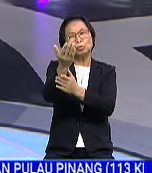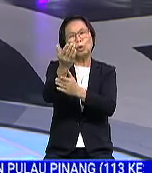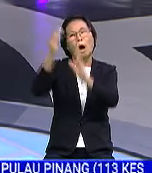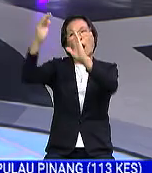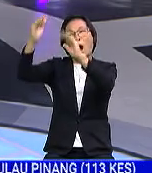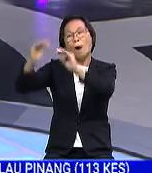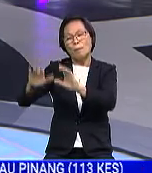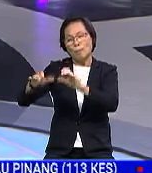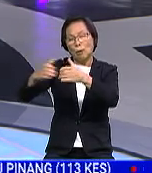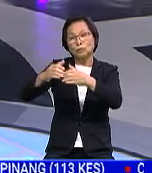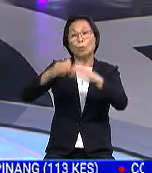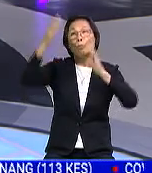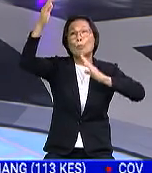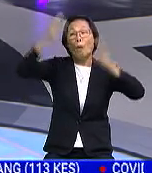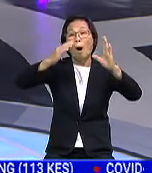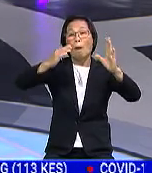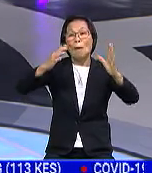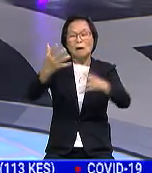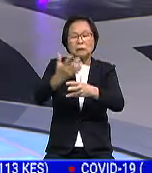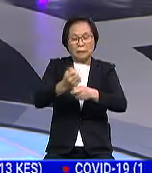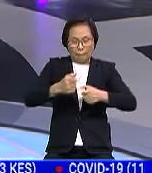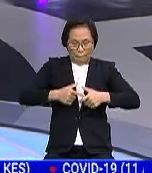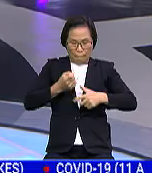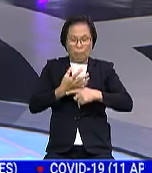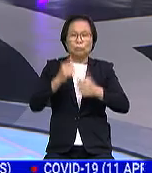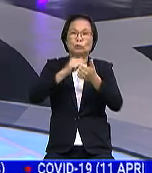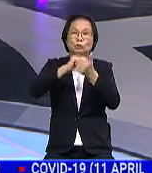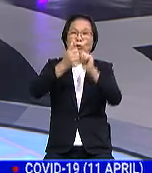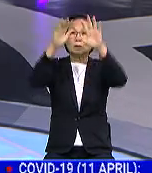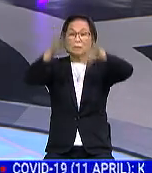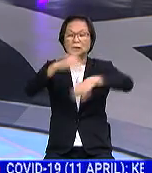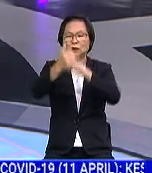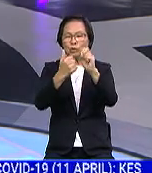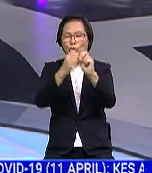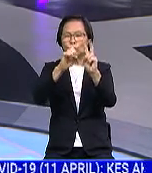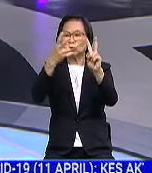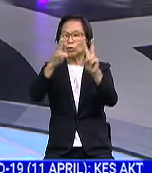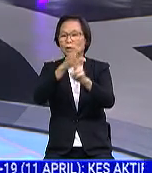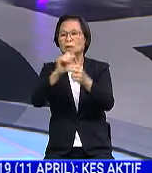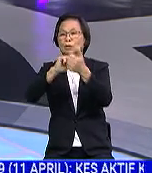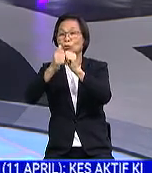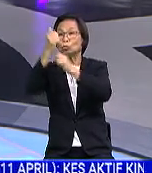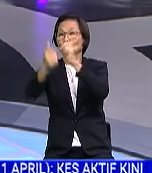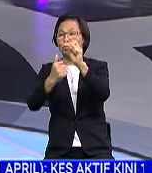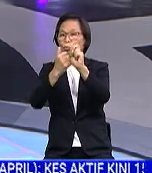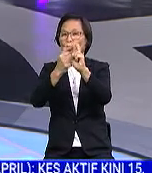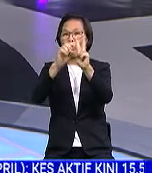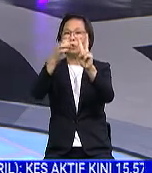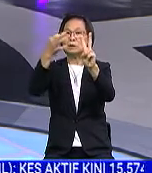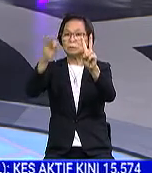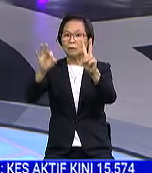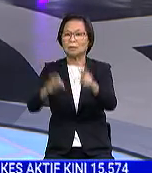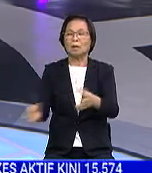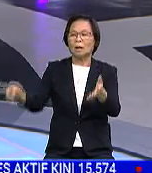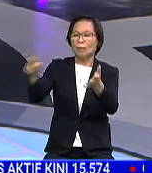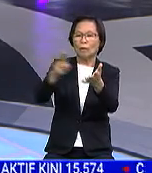harapan buat pasukan kebangsaan yang pernah menggenggam emas pada Sukan SEA 2017 dan 2019. Laporannya bersama Nur